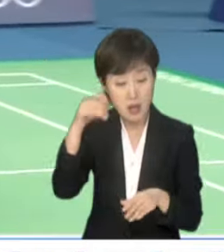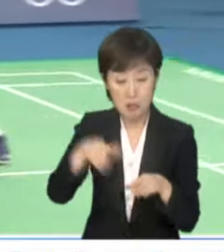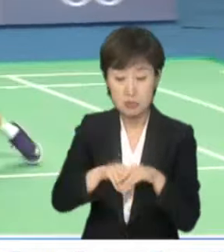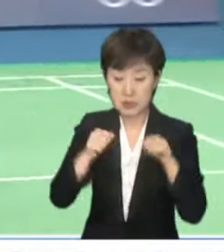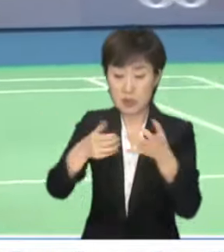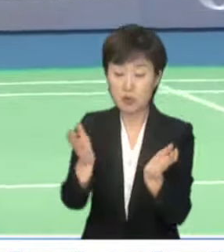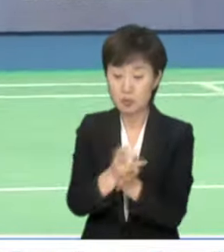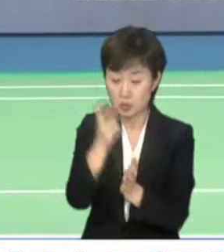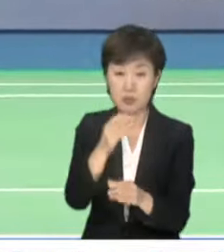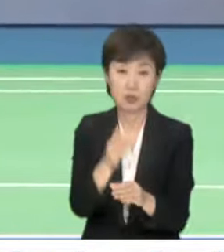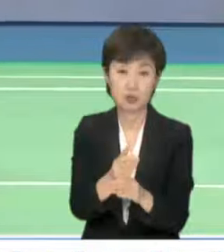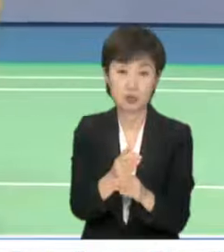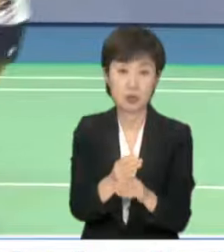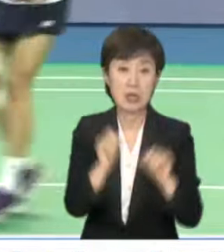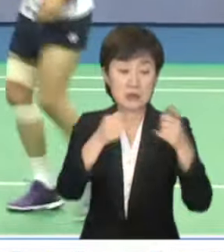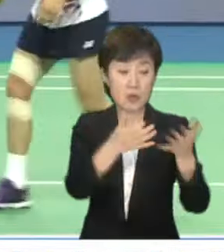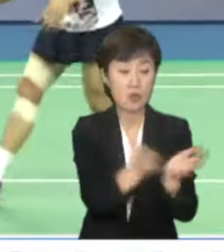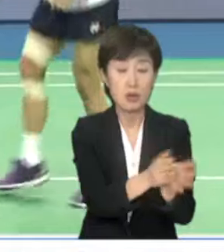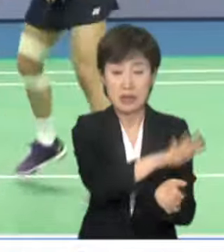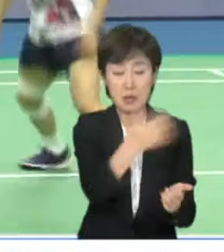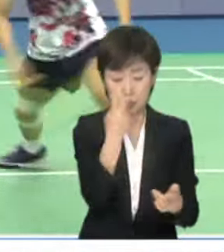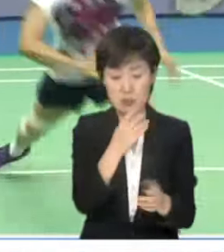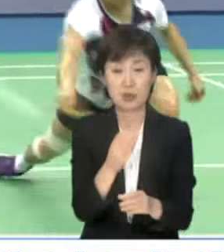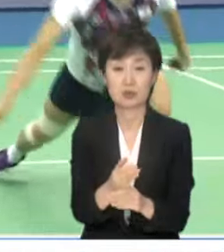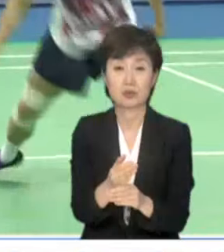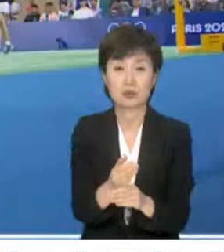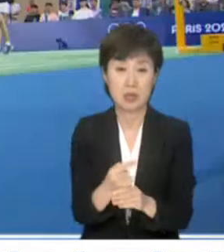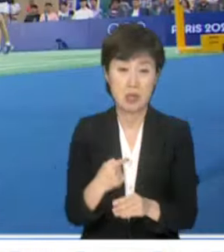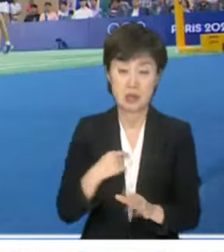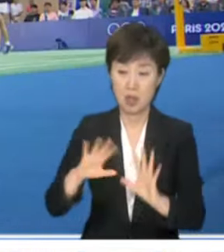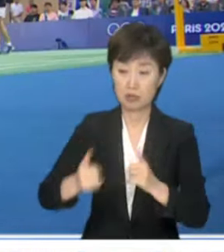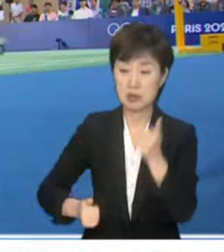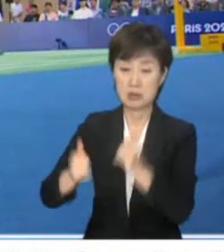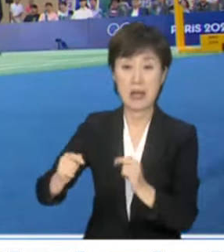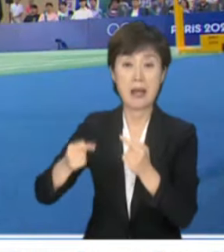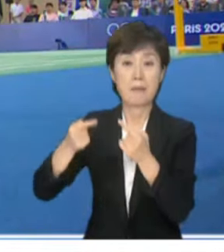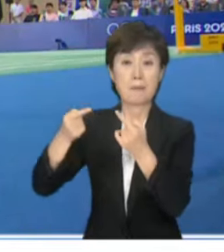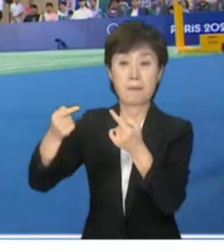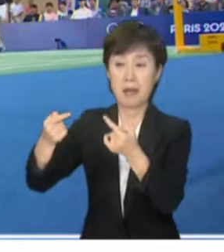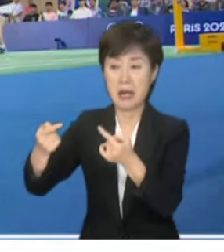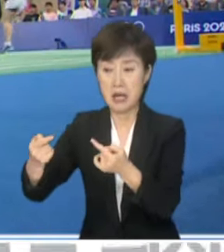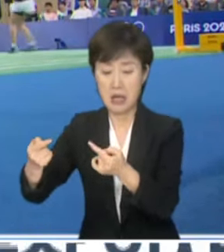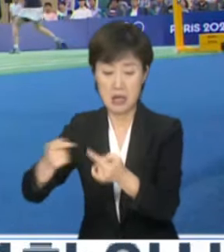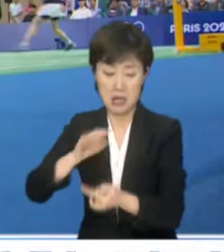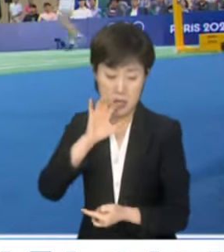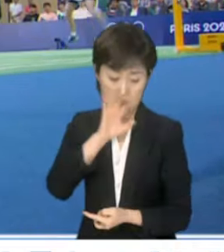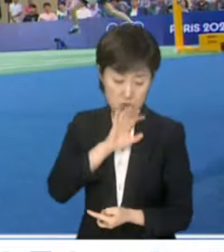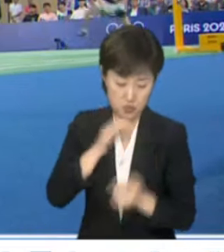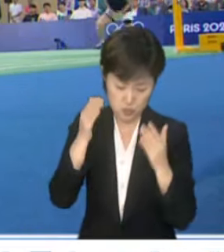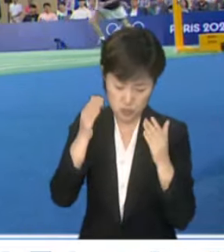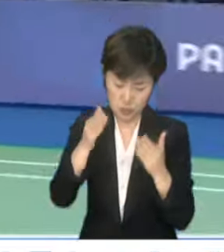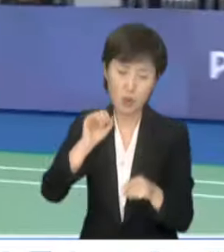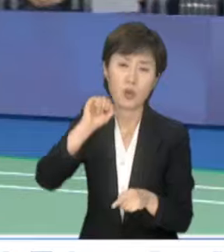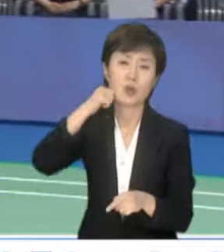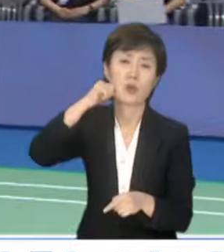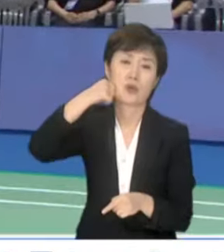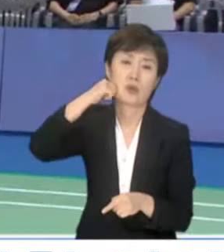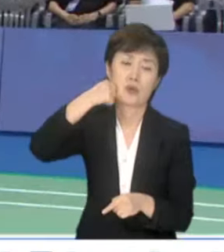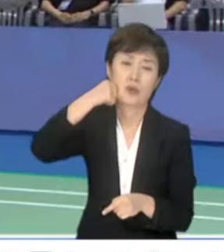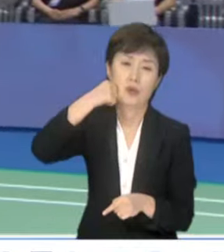또 내부적으로 체육회에서도 조사를 하고 있는 상황에서 이런 또 국제대회에 참석할 만큼의 훈련이나 또 집중을 할 수 없는